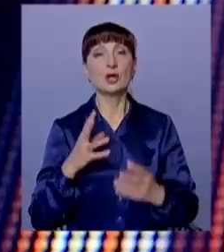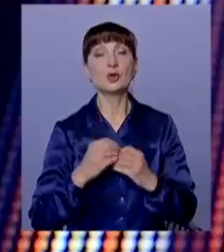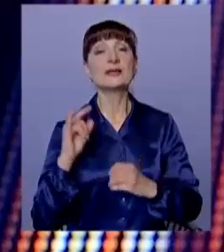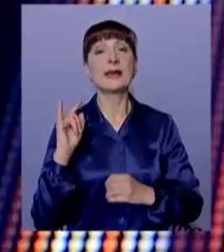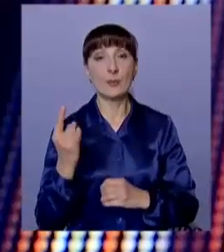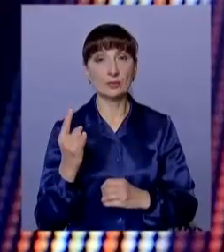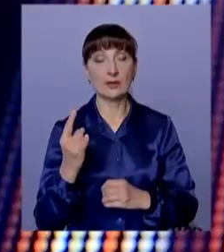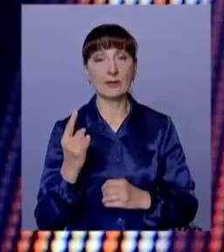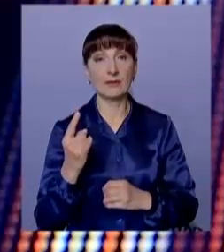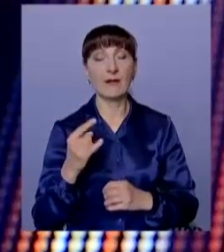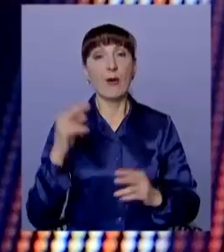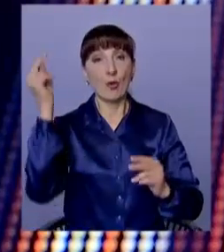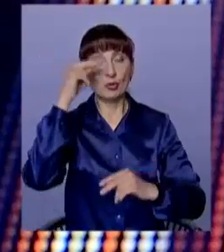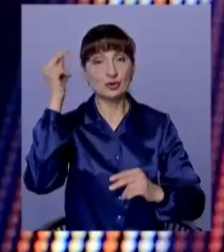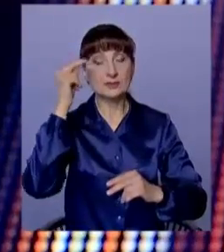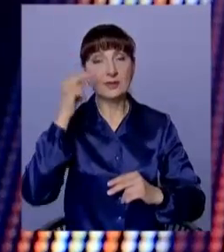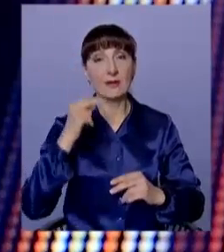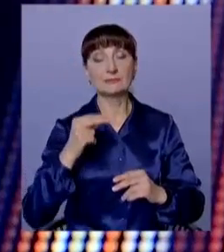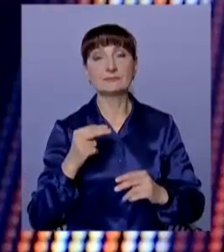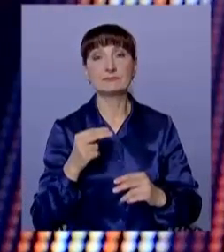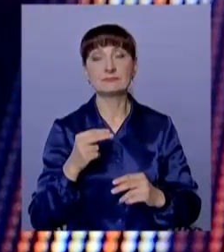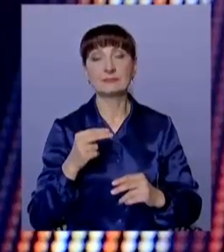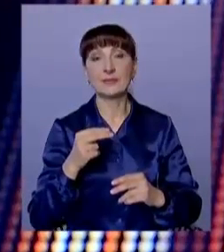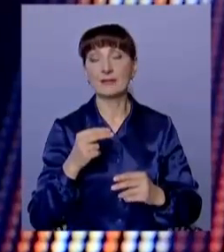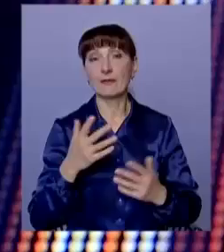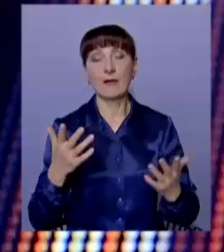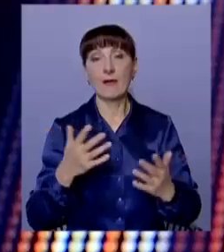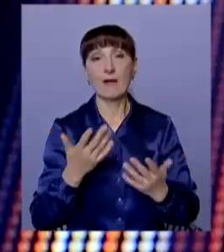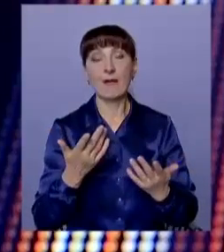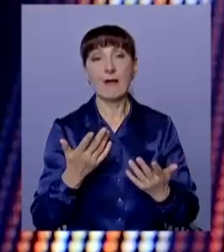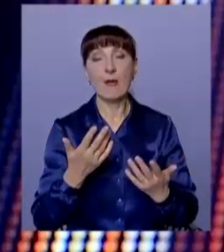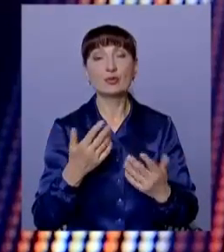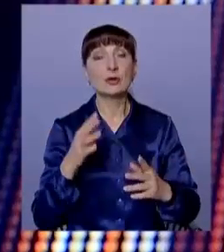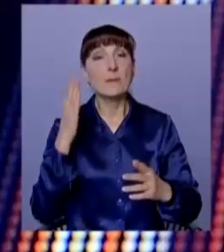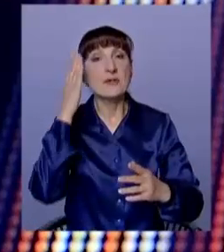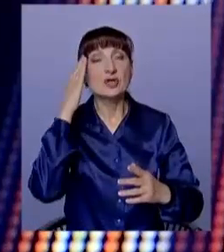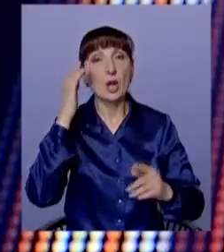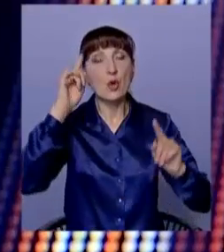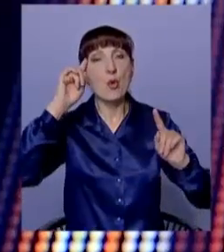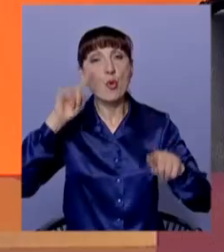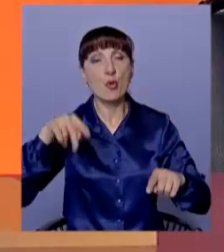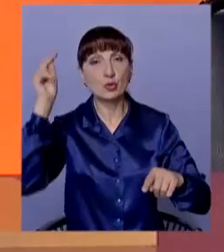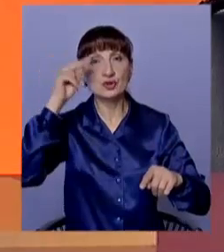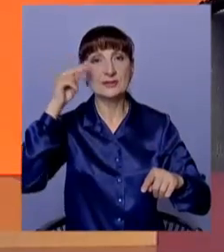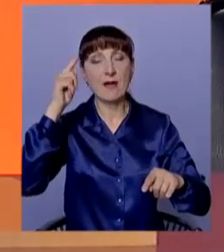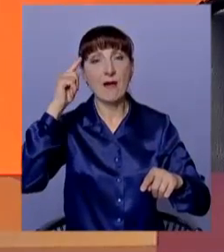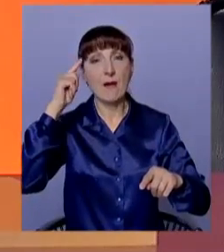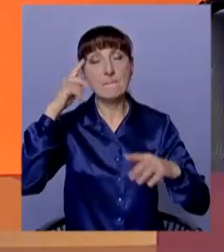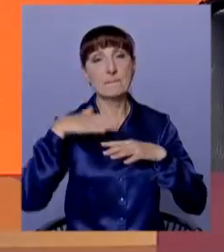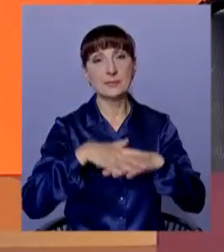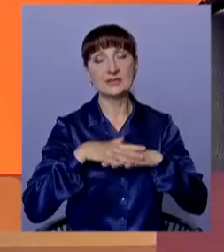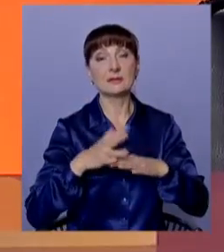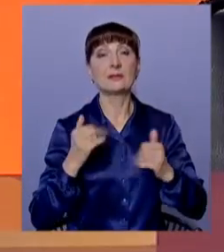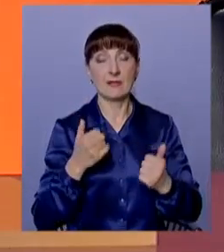ребенок, грубо говоря, научится фундаментальным неким вещам, здесь отличать критические мысли. Да. Здесь подход